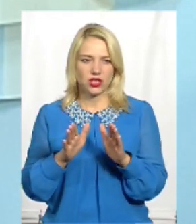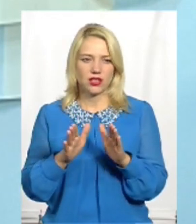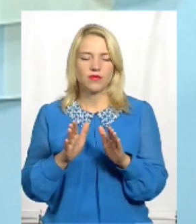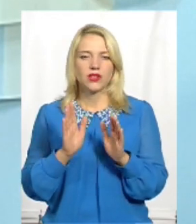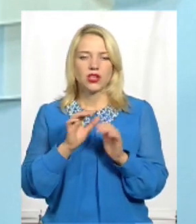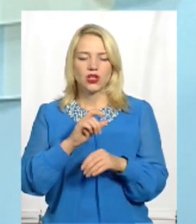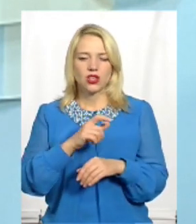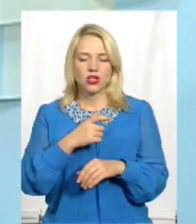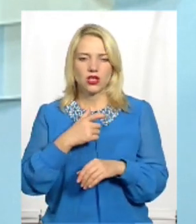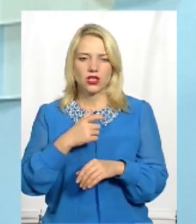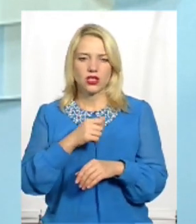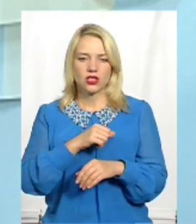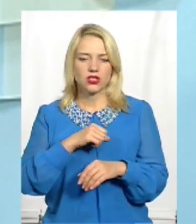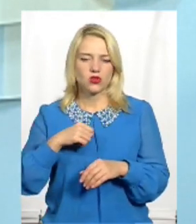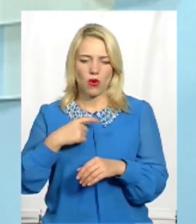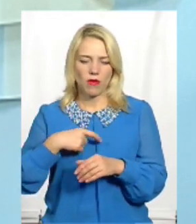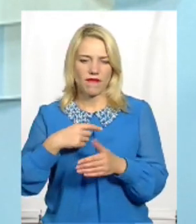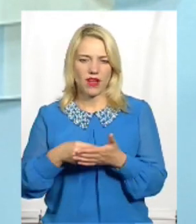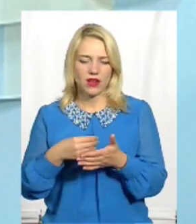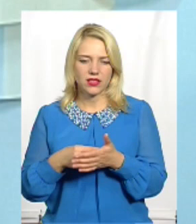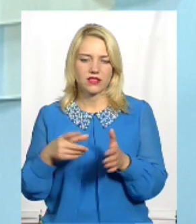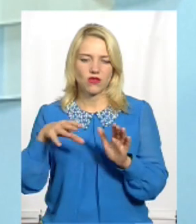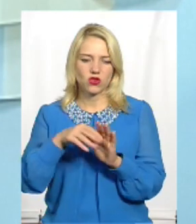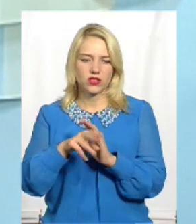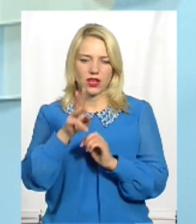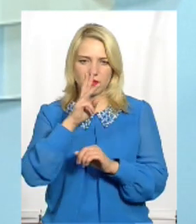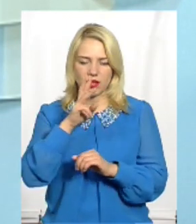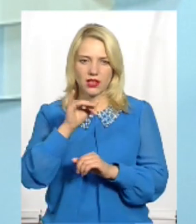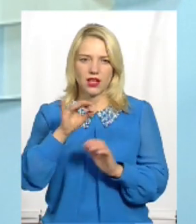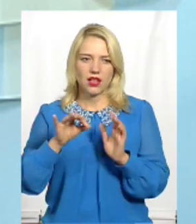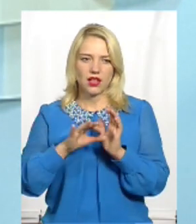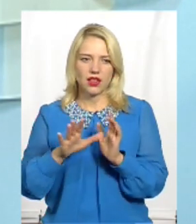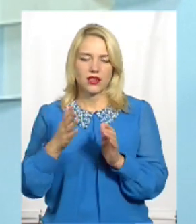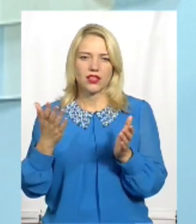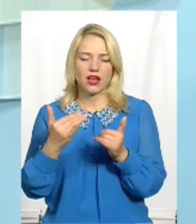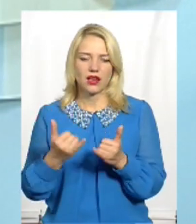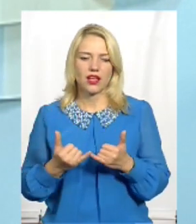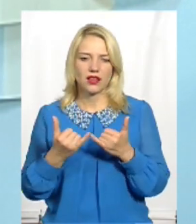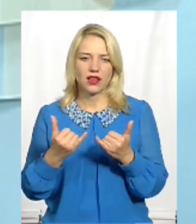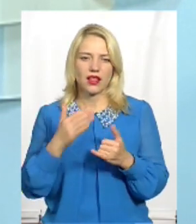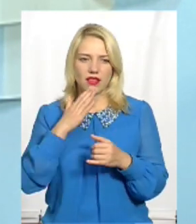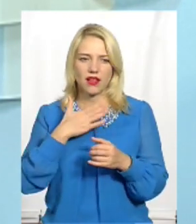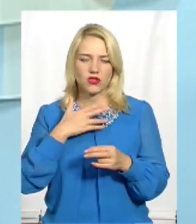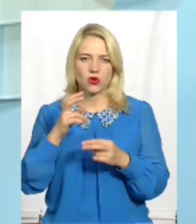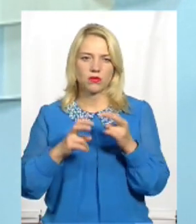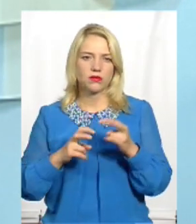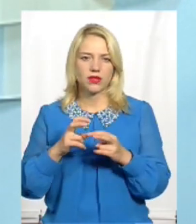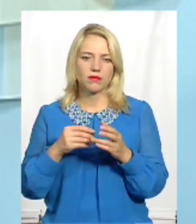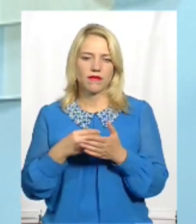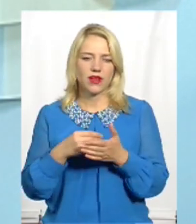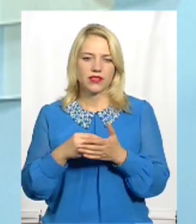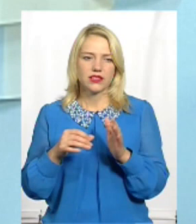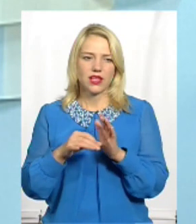Це лише собівартість, включаючи заробітну плату, електроенергію, яка, до речі, тепер для нашого комунального підприємства